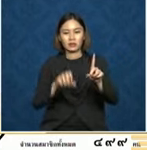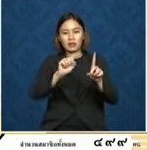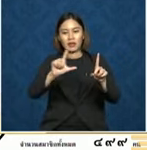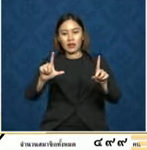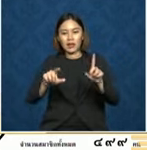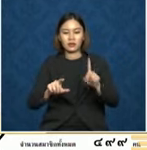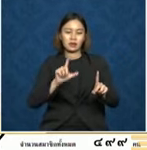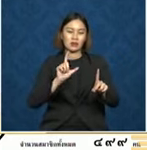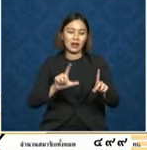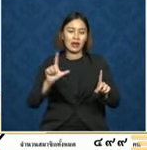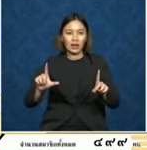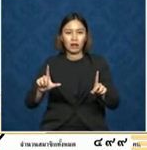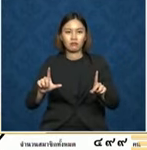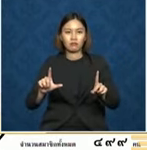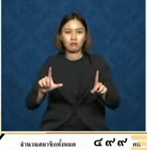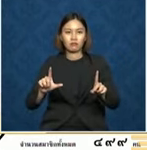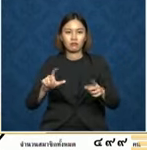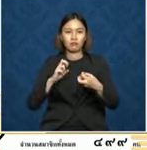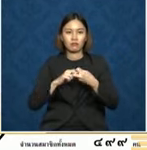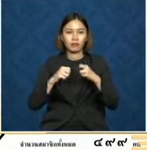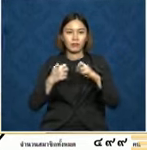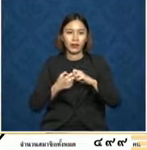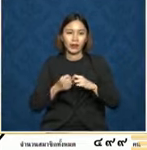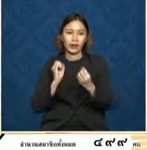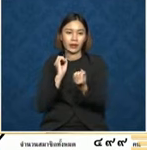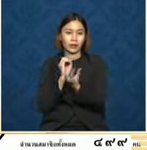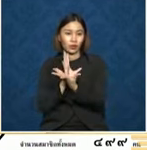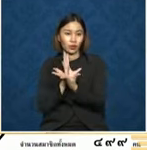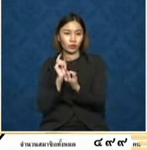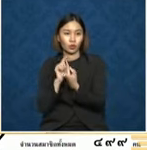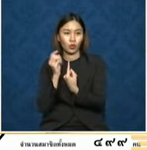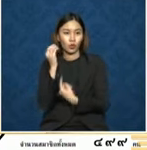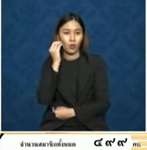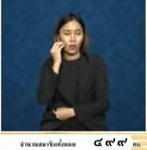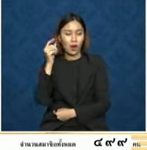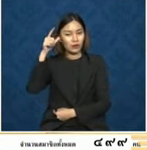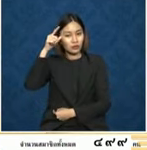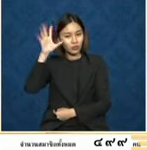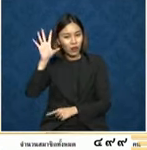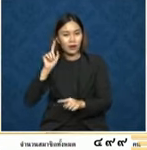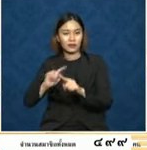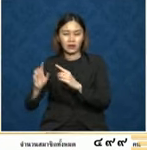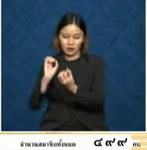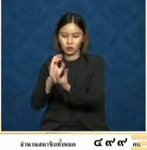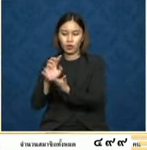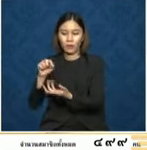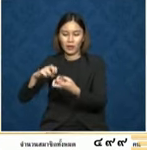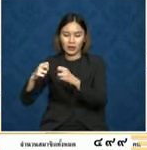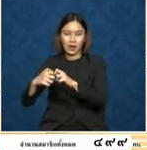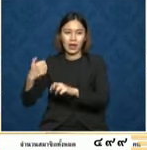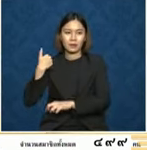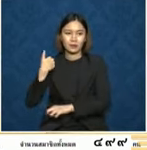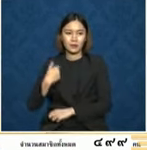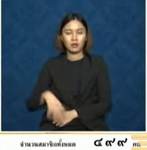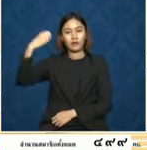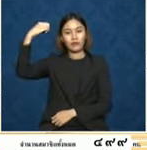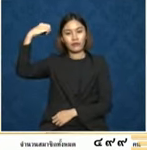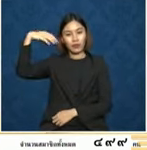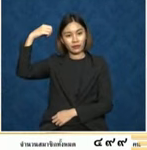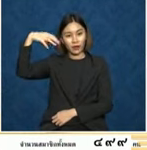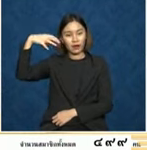บาทเป็นปัญหาให้กับพี่น้องอยู่ในหมู่บ้านในชนบทเป็นอย่างมากแม้กระทั่งไฟฟ้า